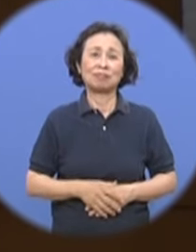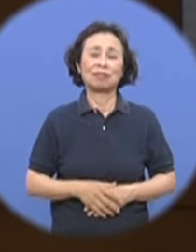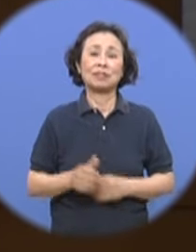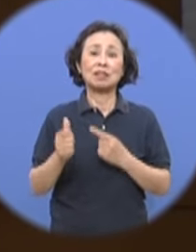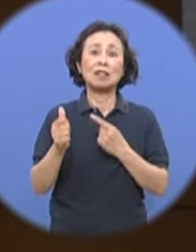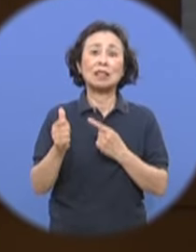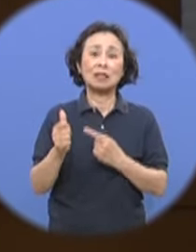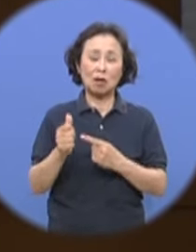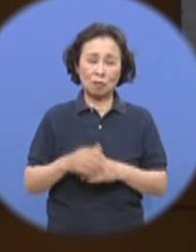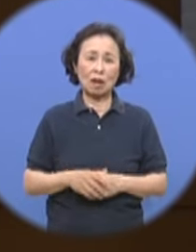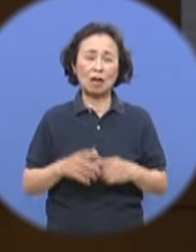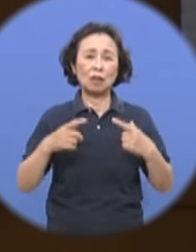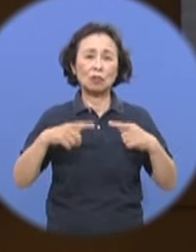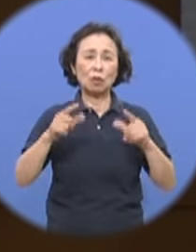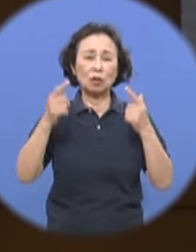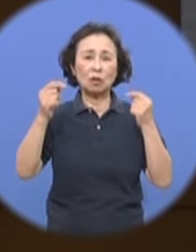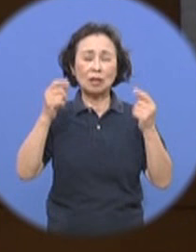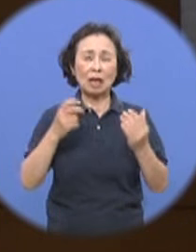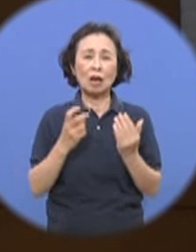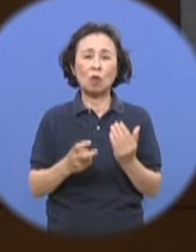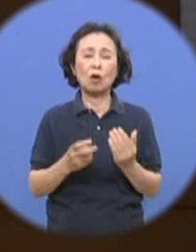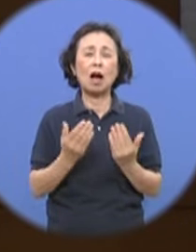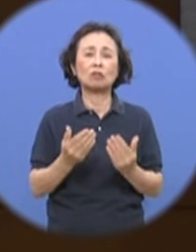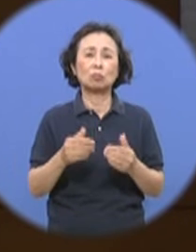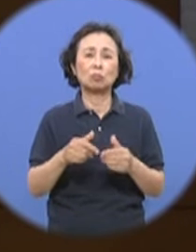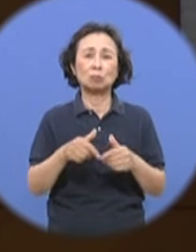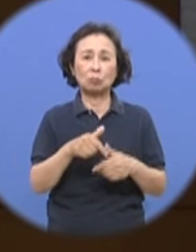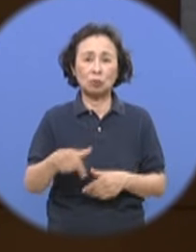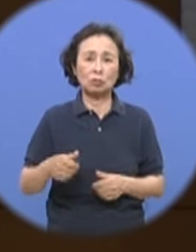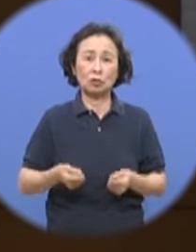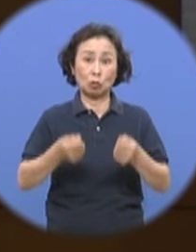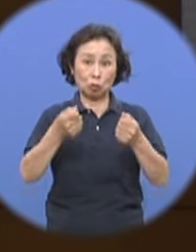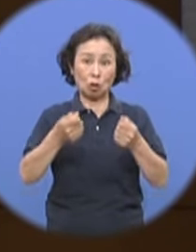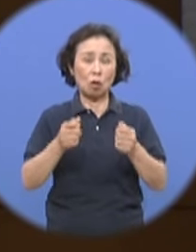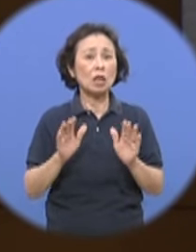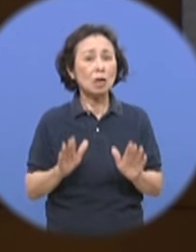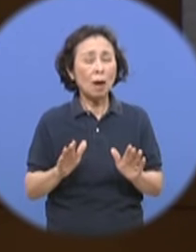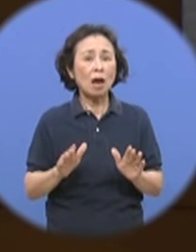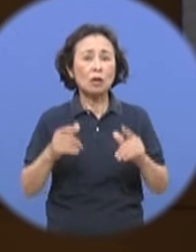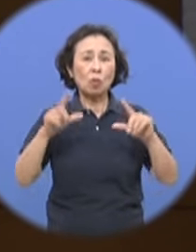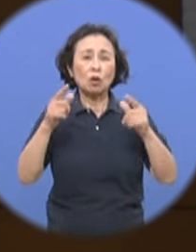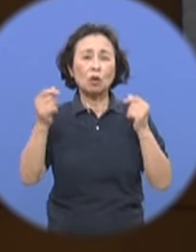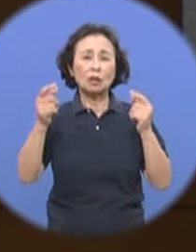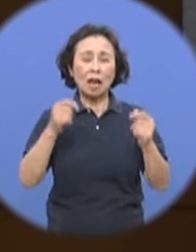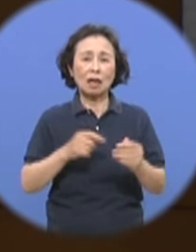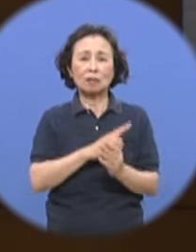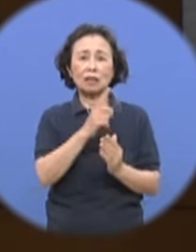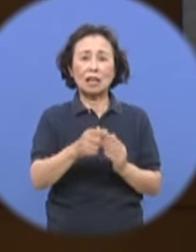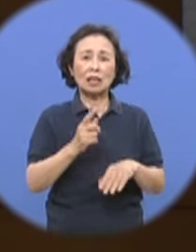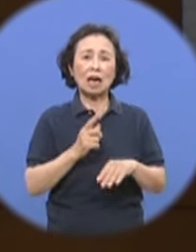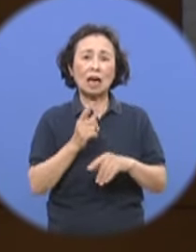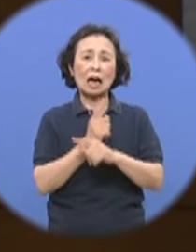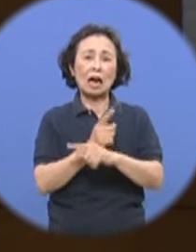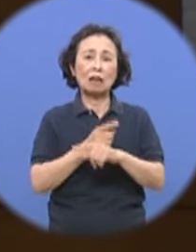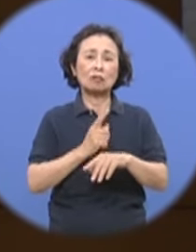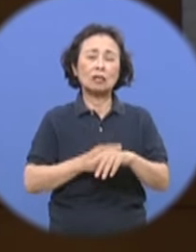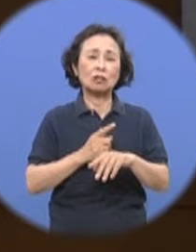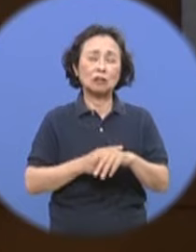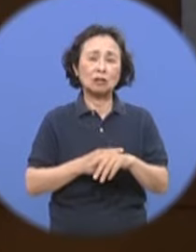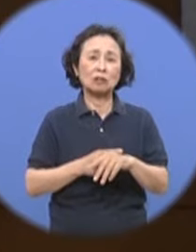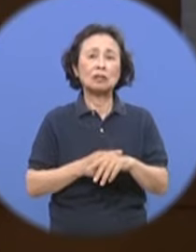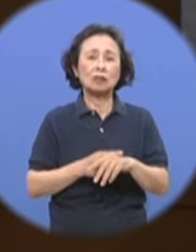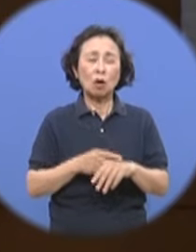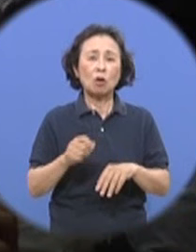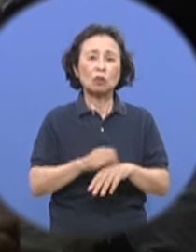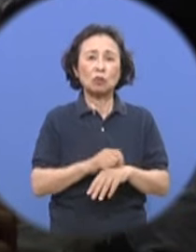湯浅さんは東京大学法学部卒業で現在東京大学先端科学技術研究センターの特任教授